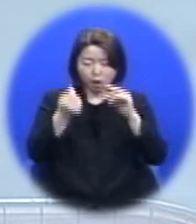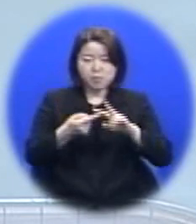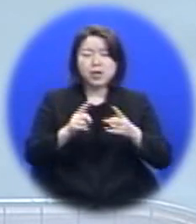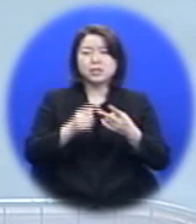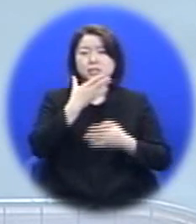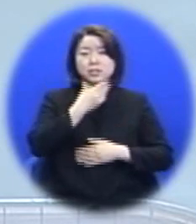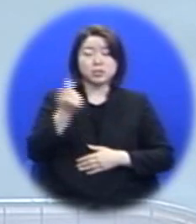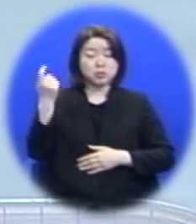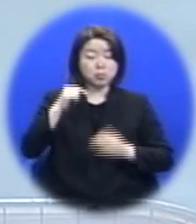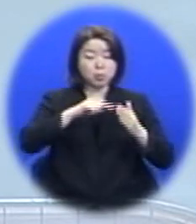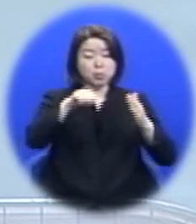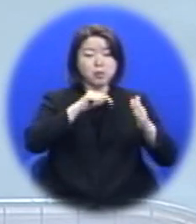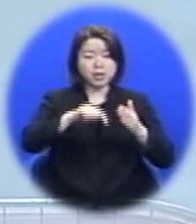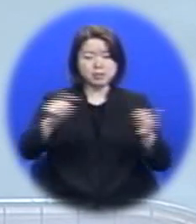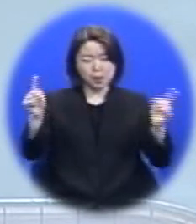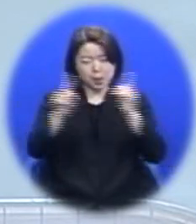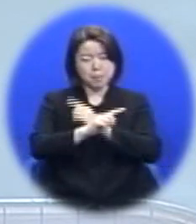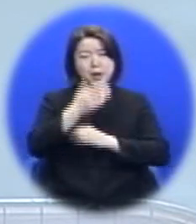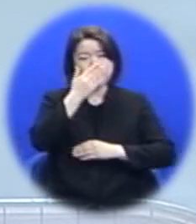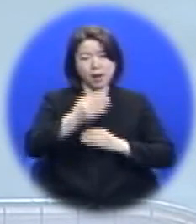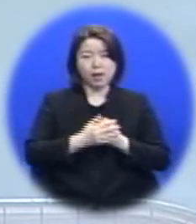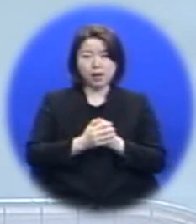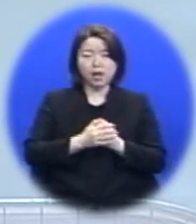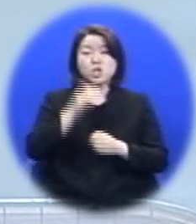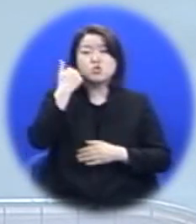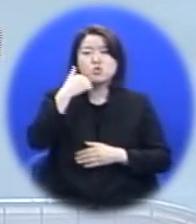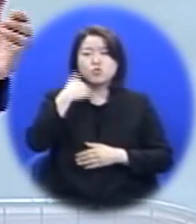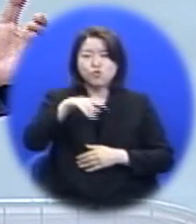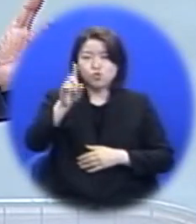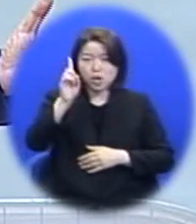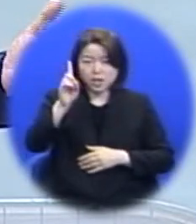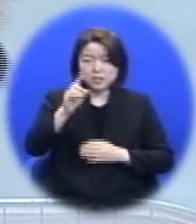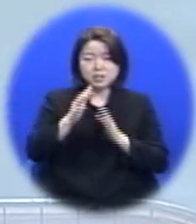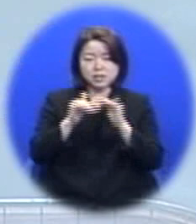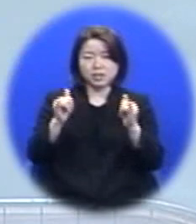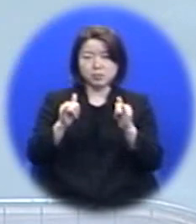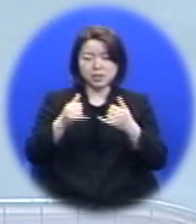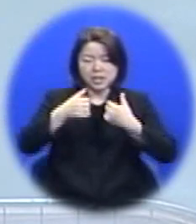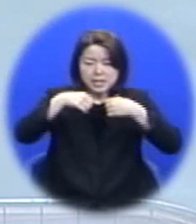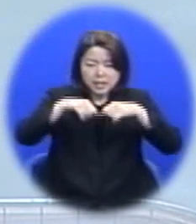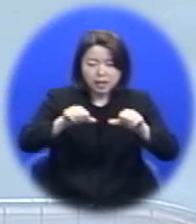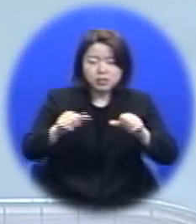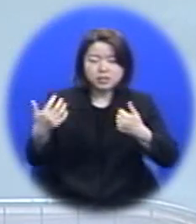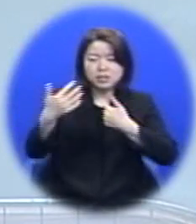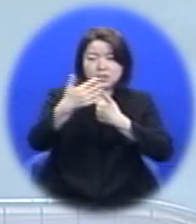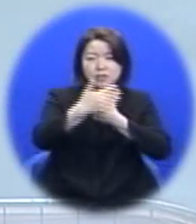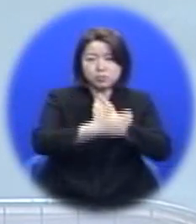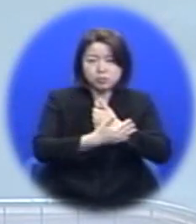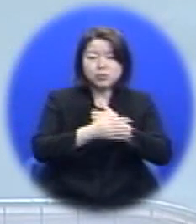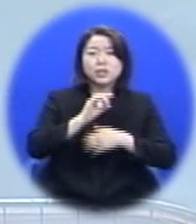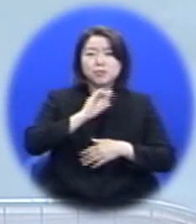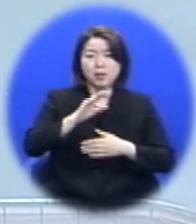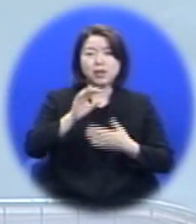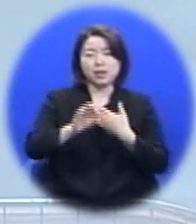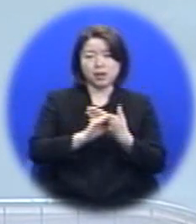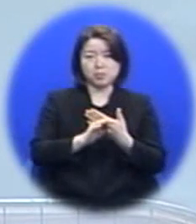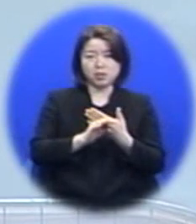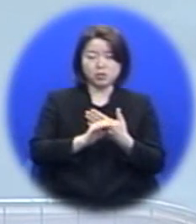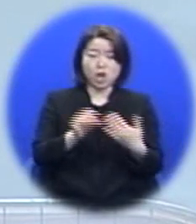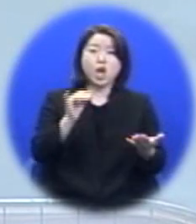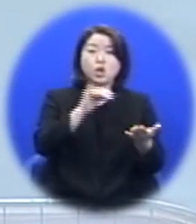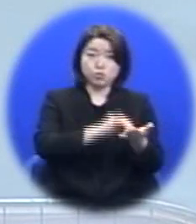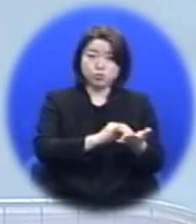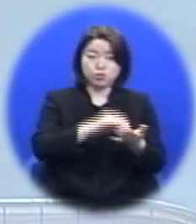안에서 뒤집어집니다. 누군가가 깨어진 가정을 품기만 하면 루처럼